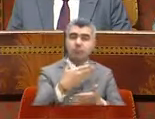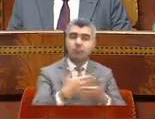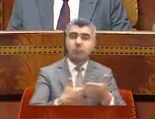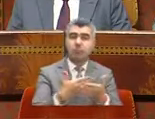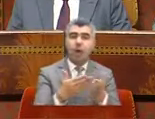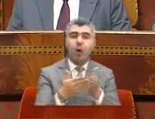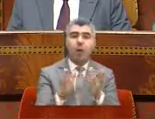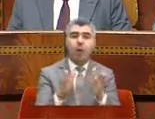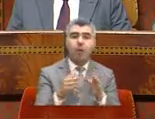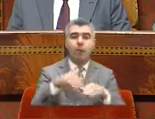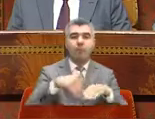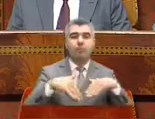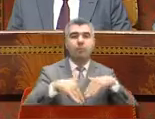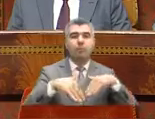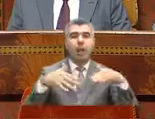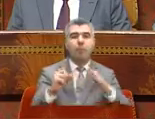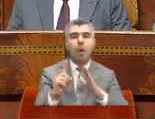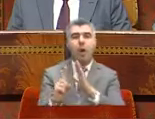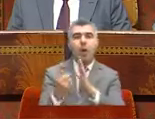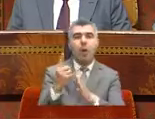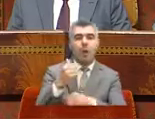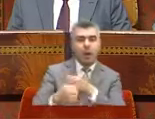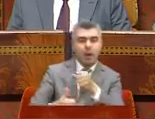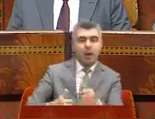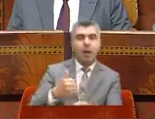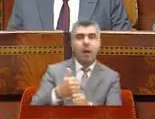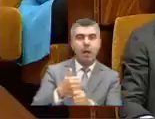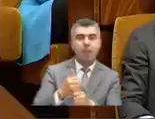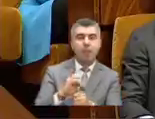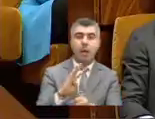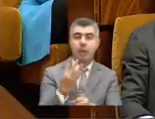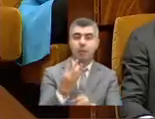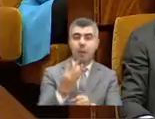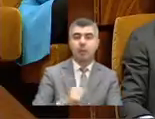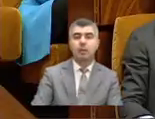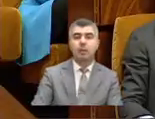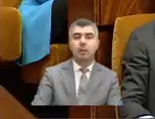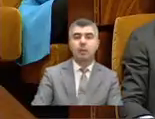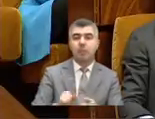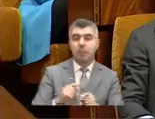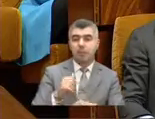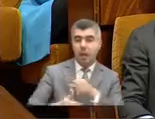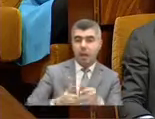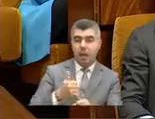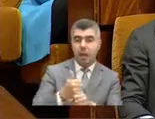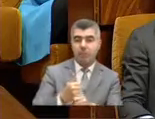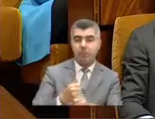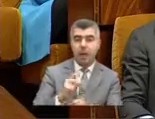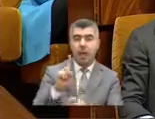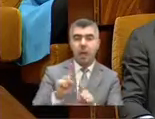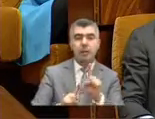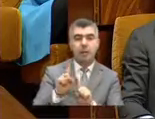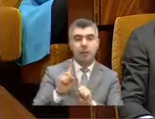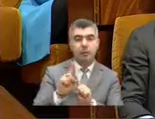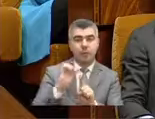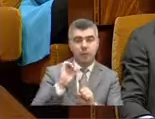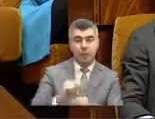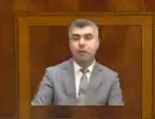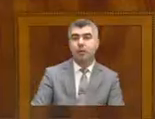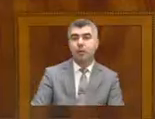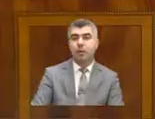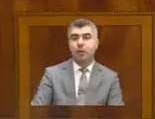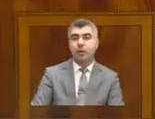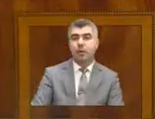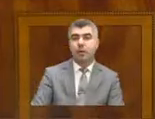بمناسبة افتتاح الدورة الأولى من السنة التشريعية الرابعة من الولاية التشريعية 11 على